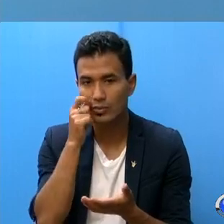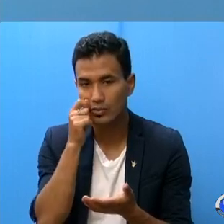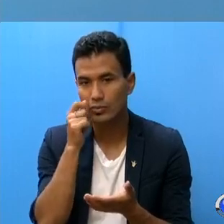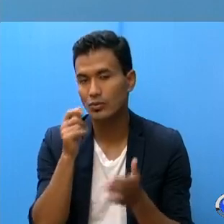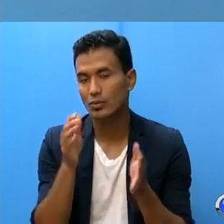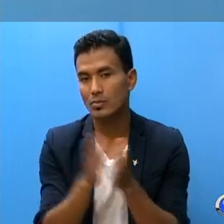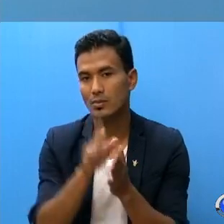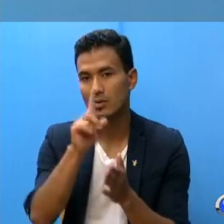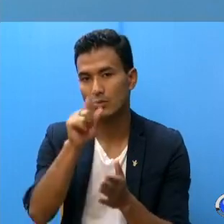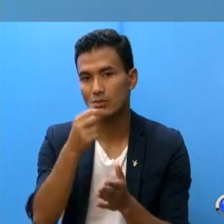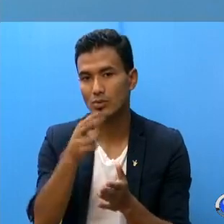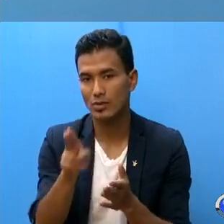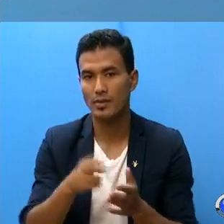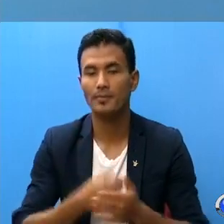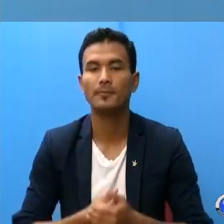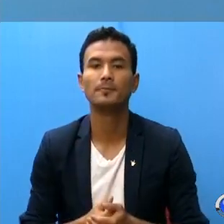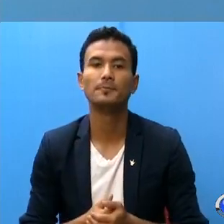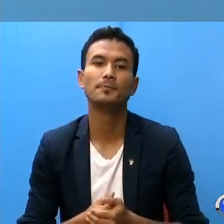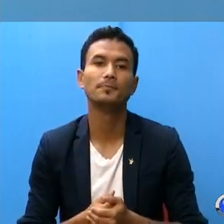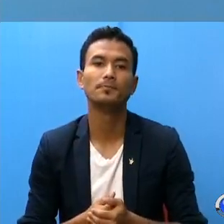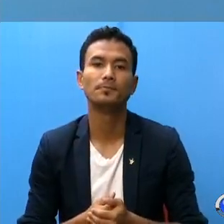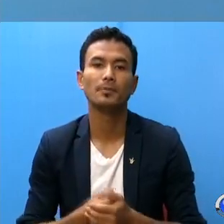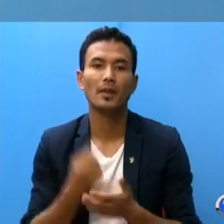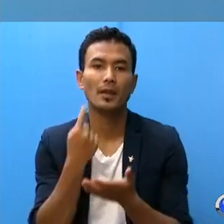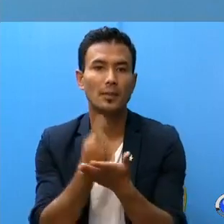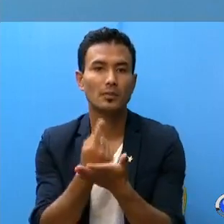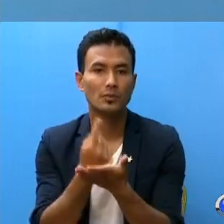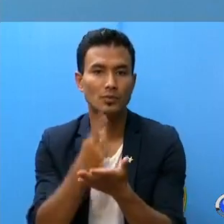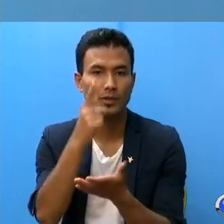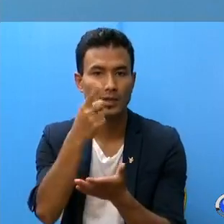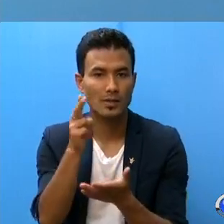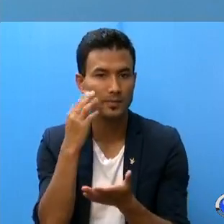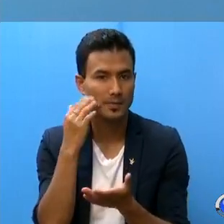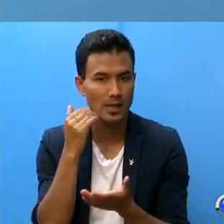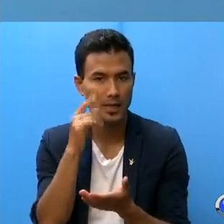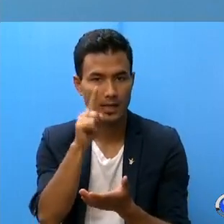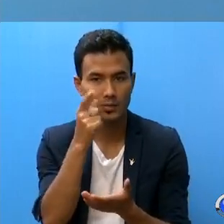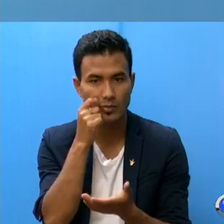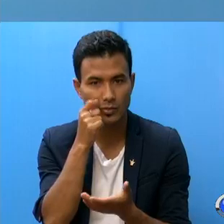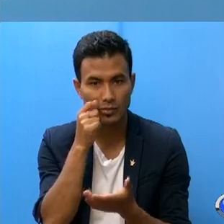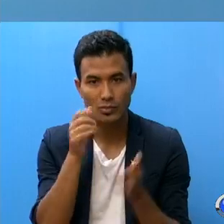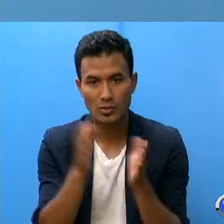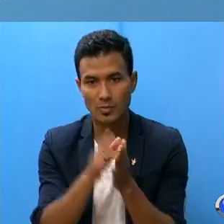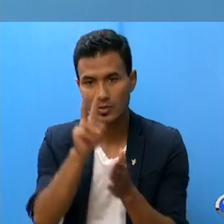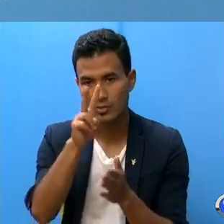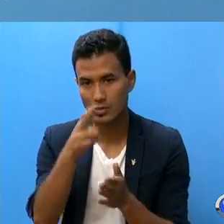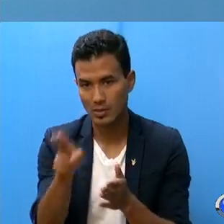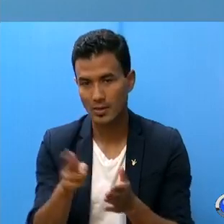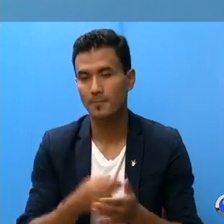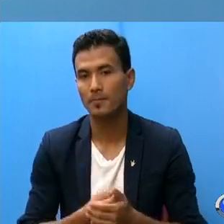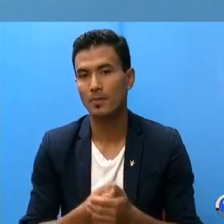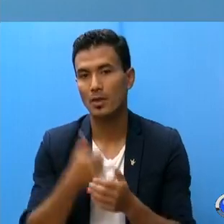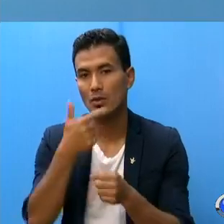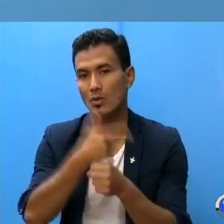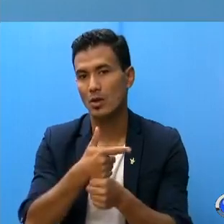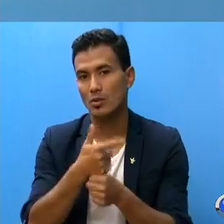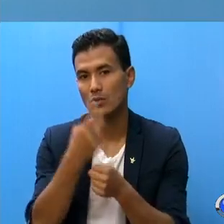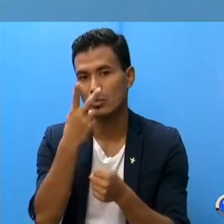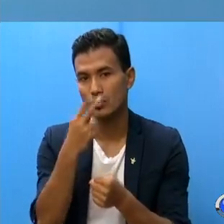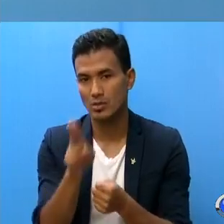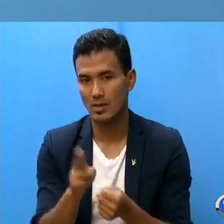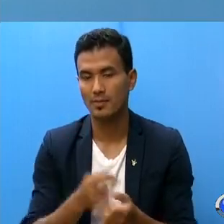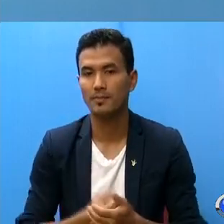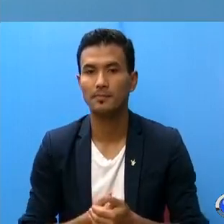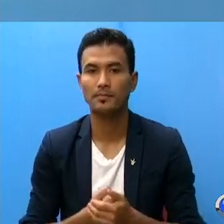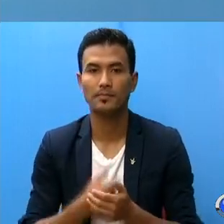गरी सोर जना काफ़णो का एक महिला रा एक पुरूस गरी दुई जना नुवा कोट को दुई